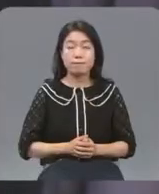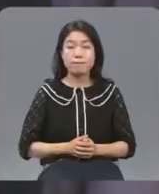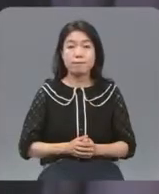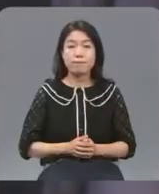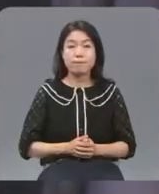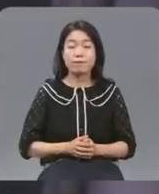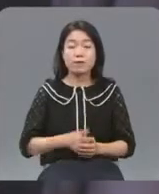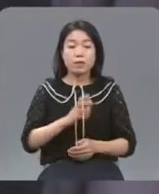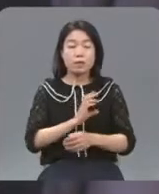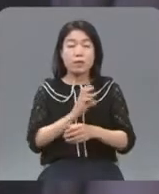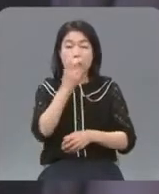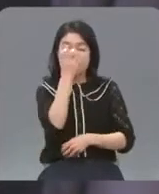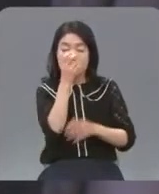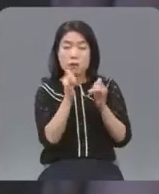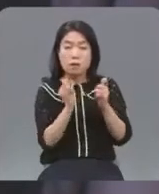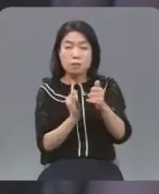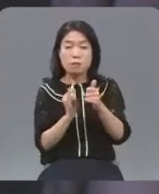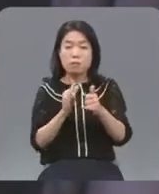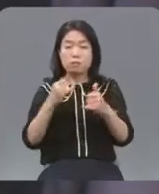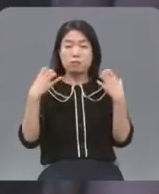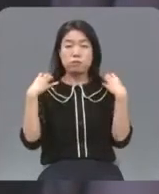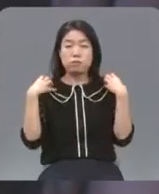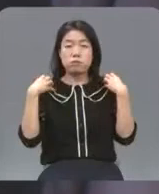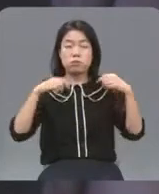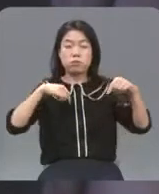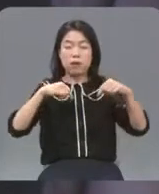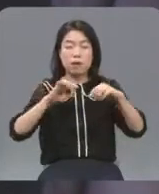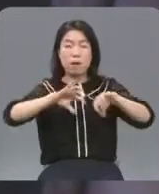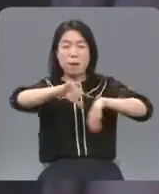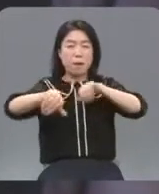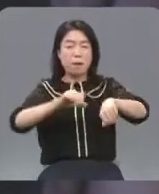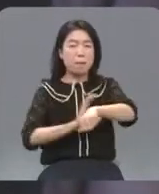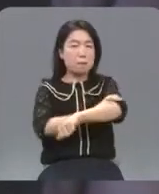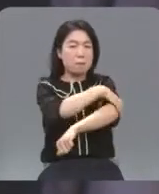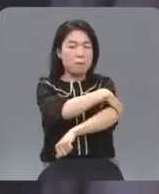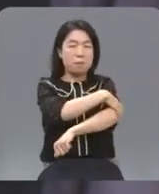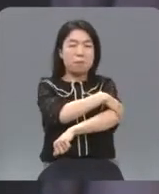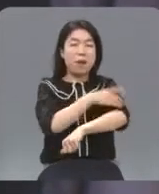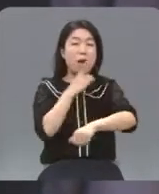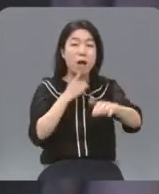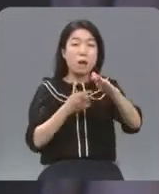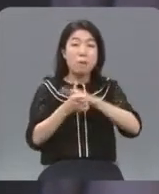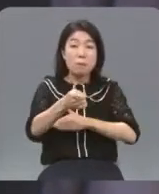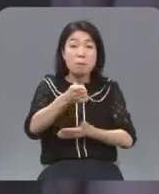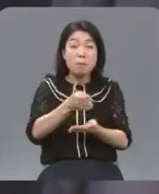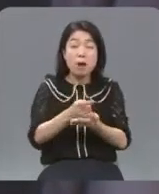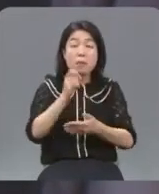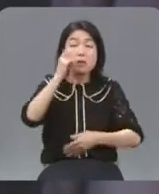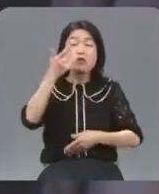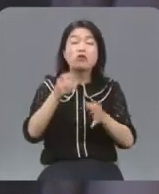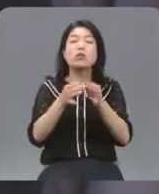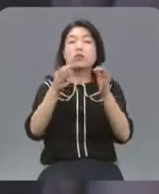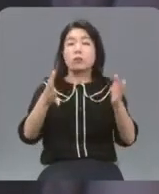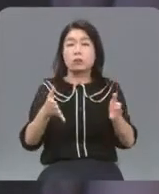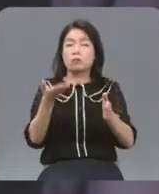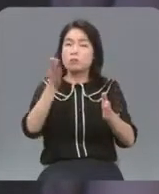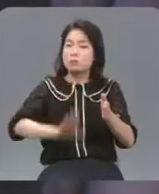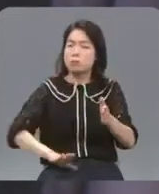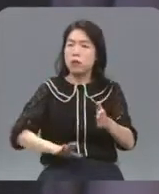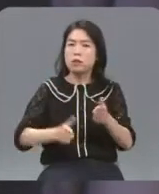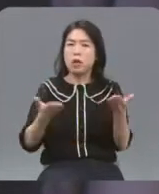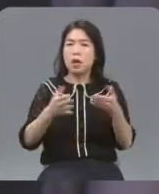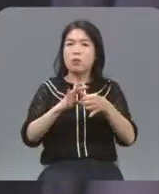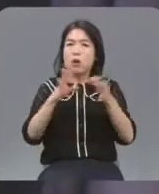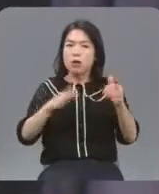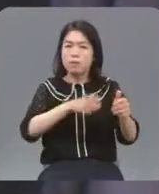이른바 강병훈 갑질 방지 법이 시행된 지 반년이 지났습니다 하지만 강변 업무가 않은 일을 하거나 폭언